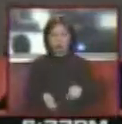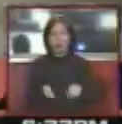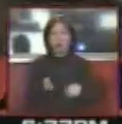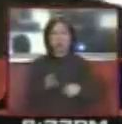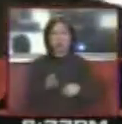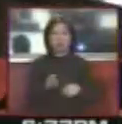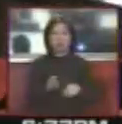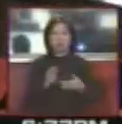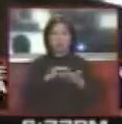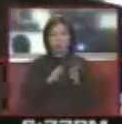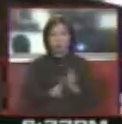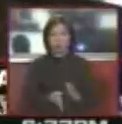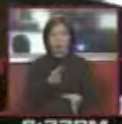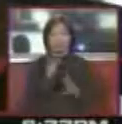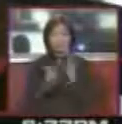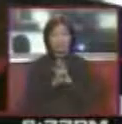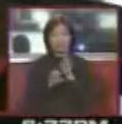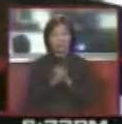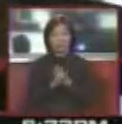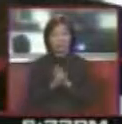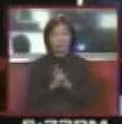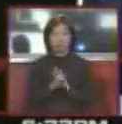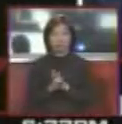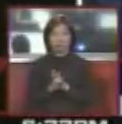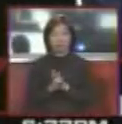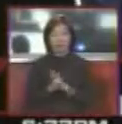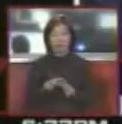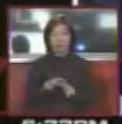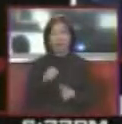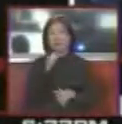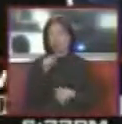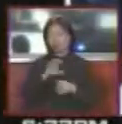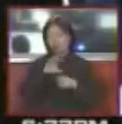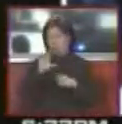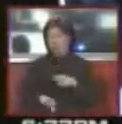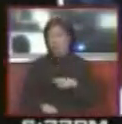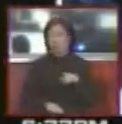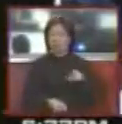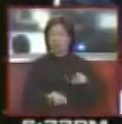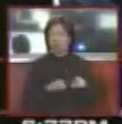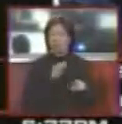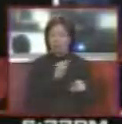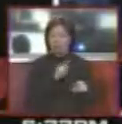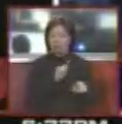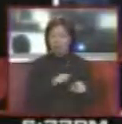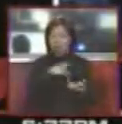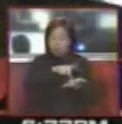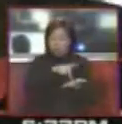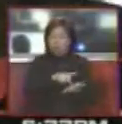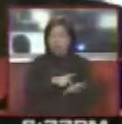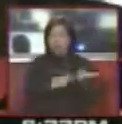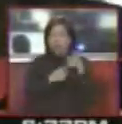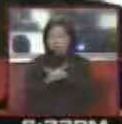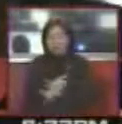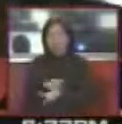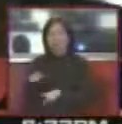Hindi kompleto ang araw ng klase namin kapag walang may mangungulit kay Ana o kaya naman si Ana